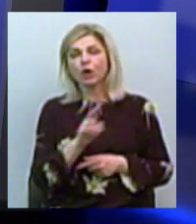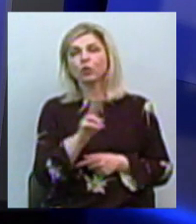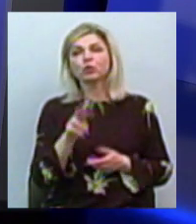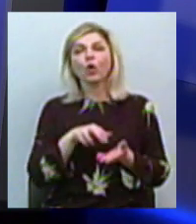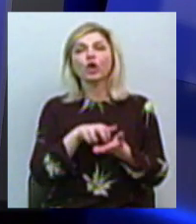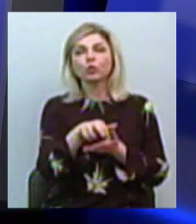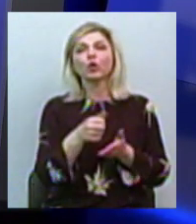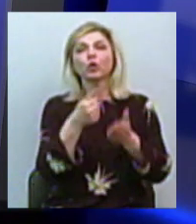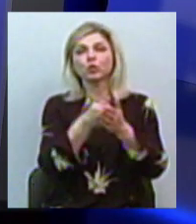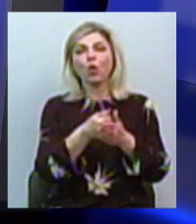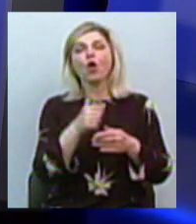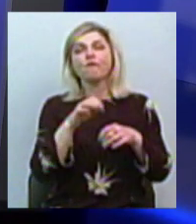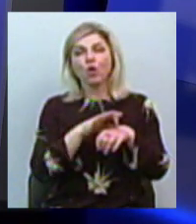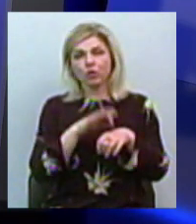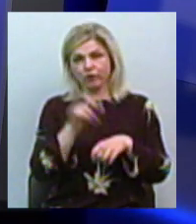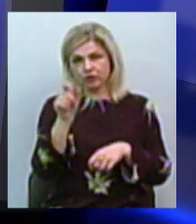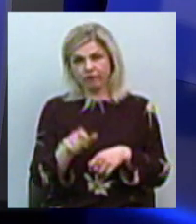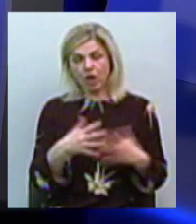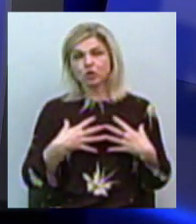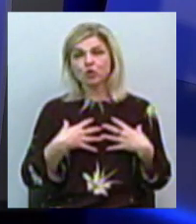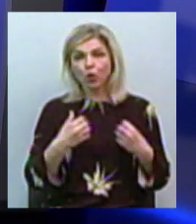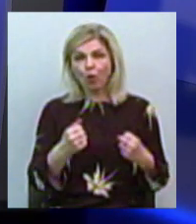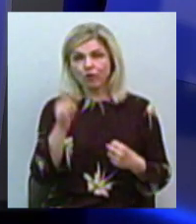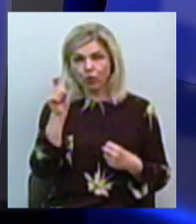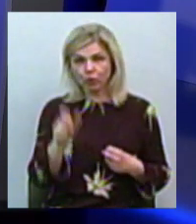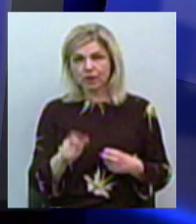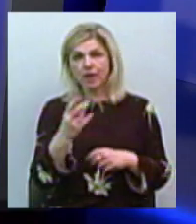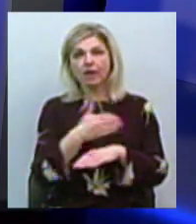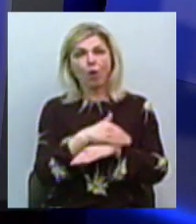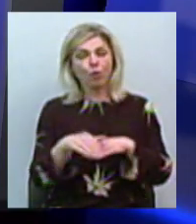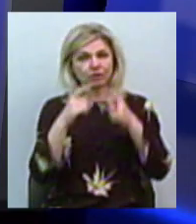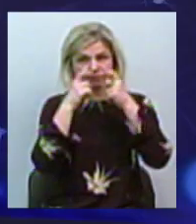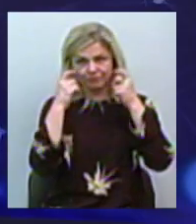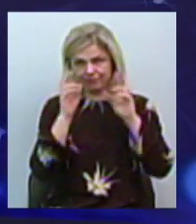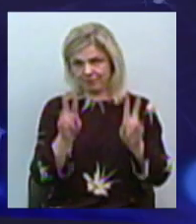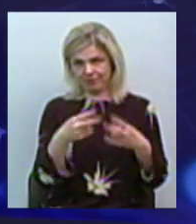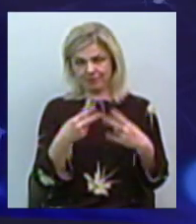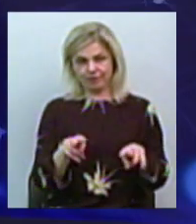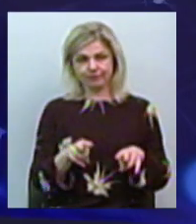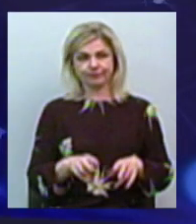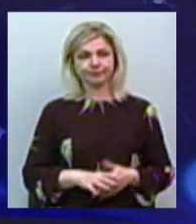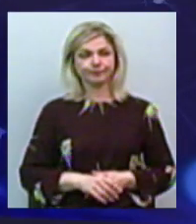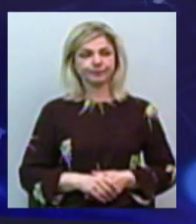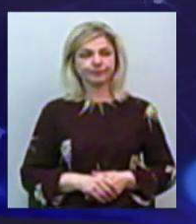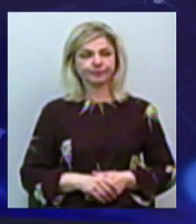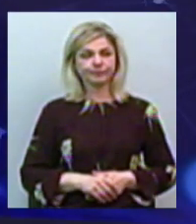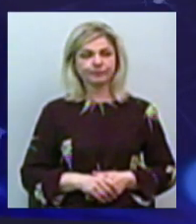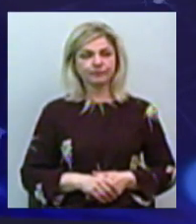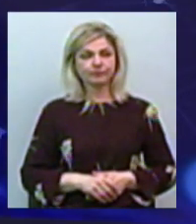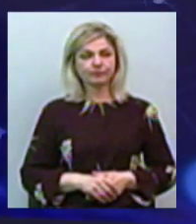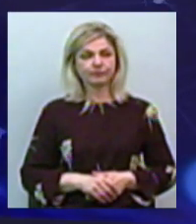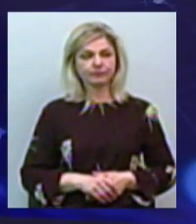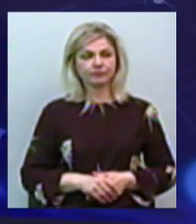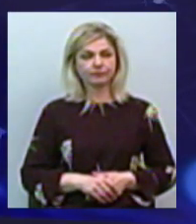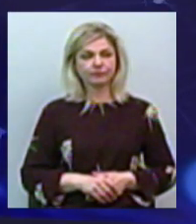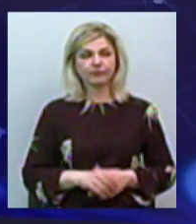до хворого. Здорова людина на вулиці може не носити. Для самозаспокою, то будь ласка. От, але